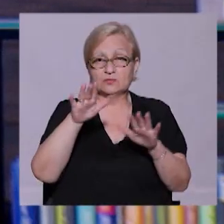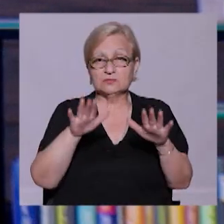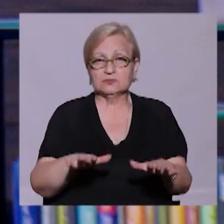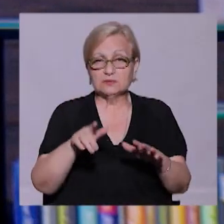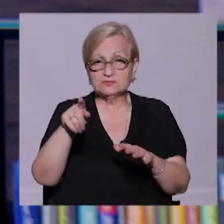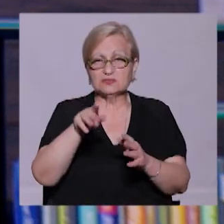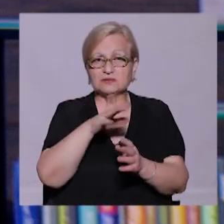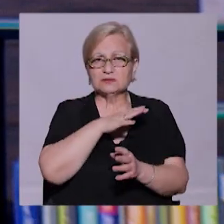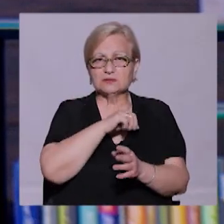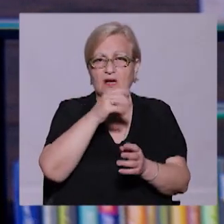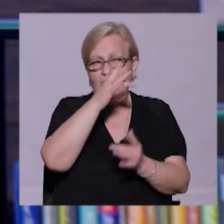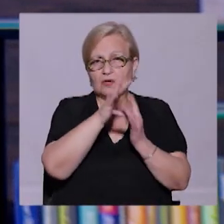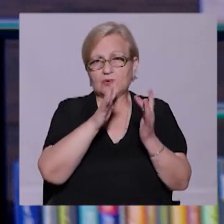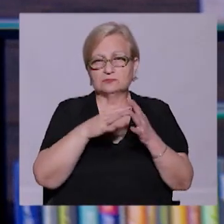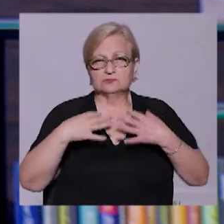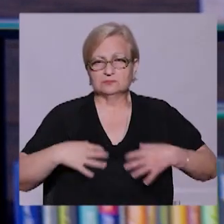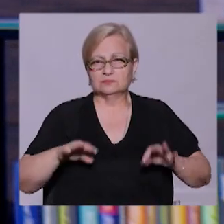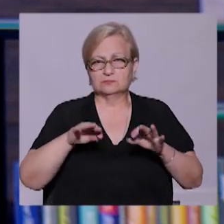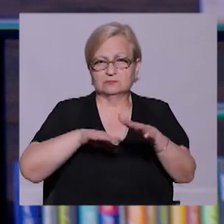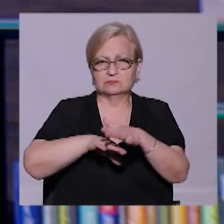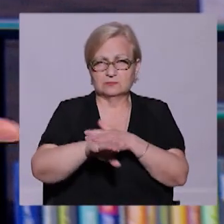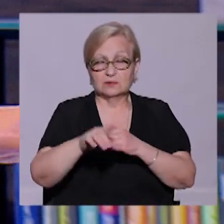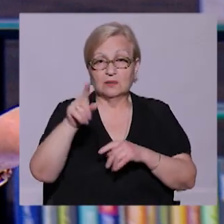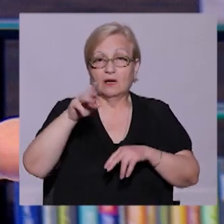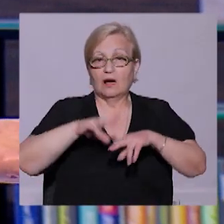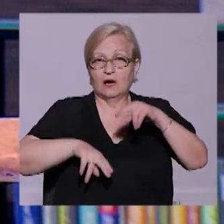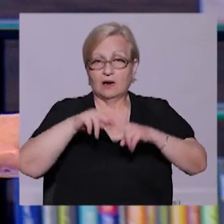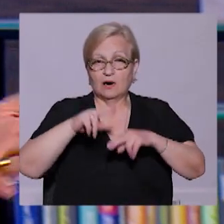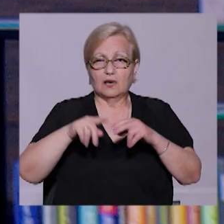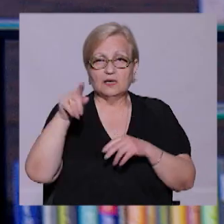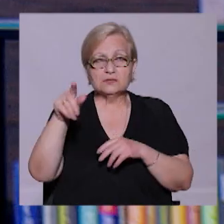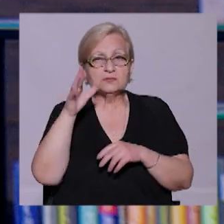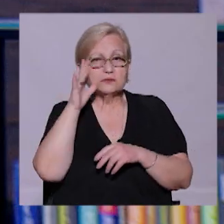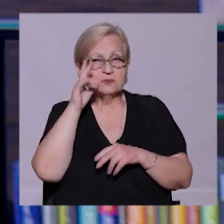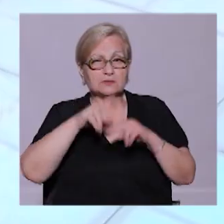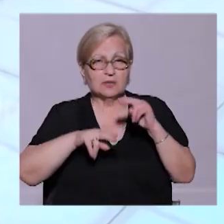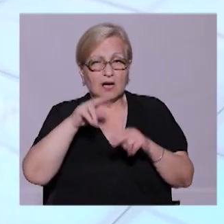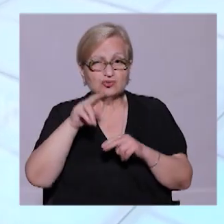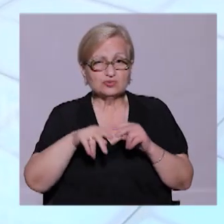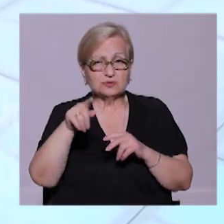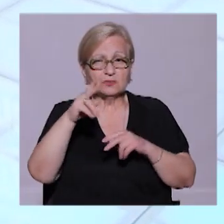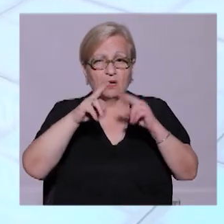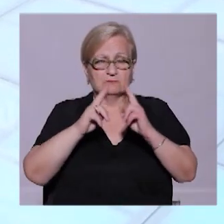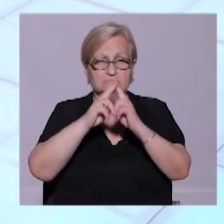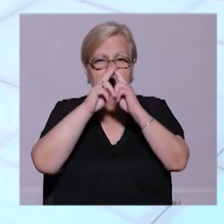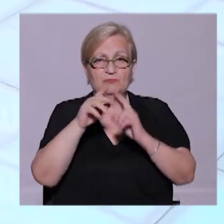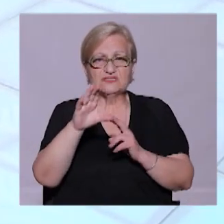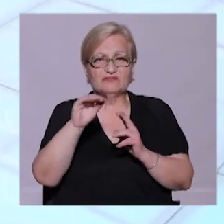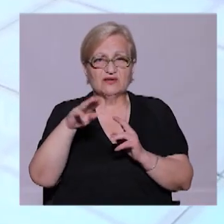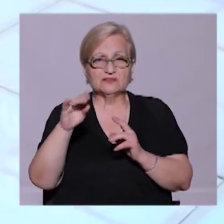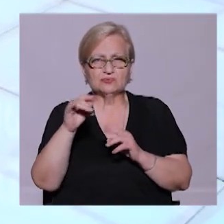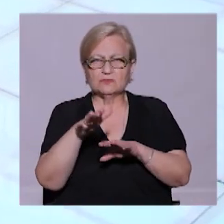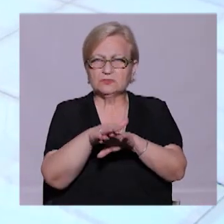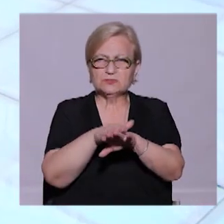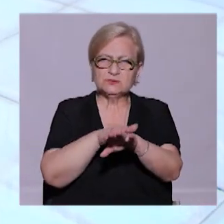კვართია დაკრძალული და სვეტიცხოველი არაშენებულა გიორგი მეფის დროს. ჩვენ ვიცით, რომ სვეტიცხოველს ხანგრძლივი ისტორია აქვს, მაგრამ